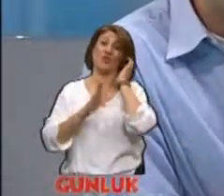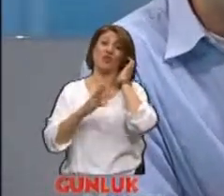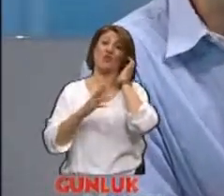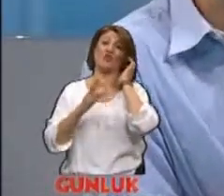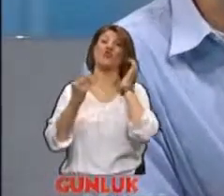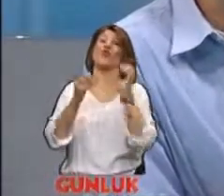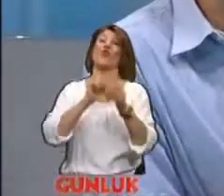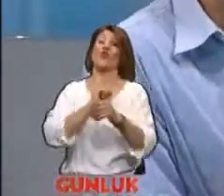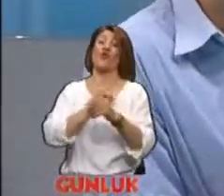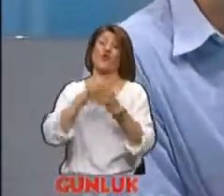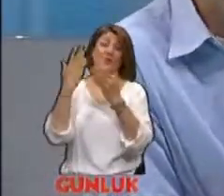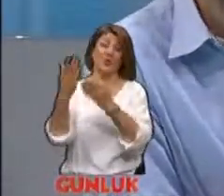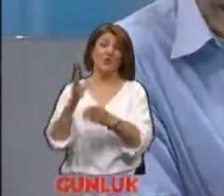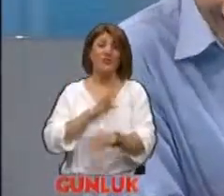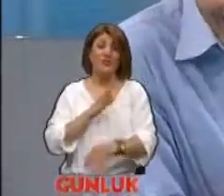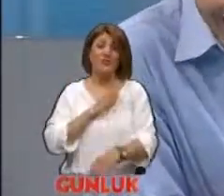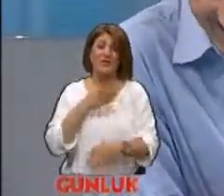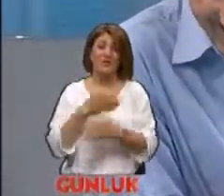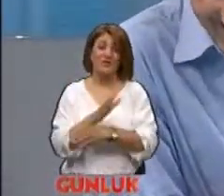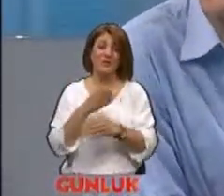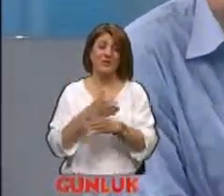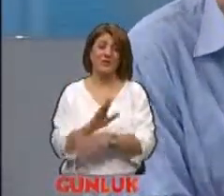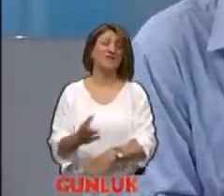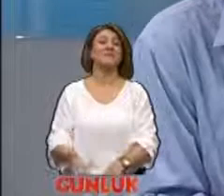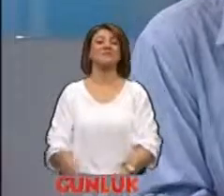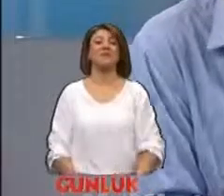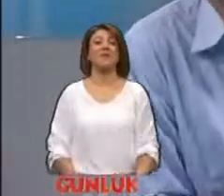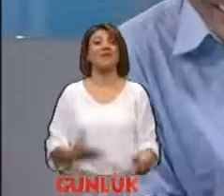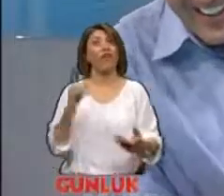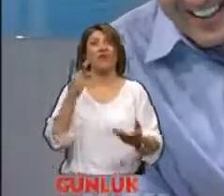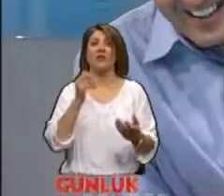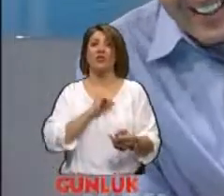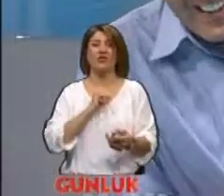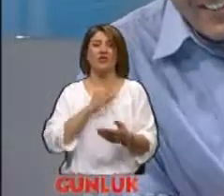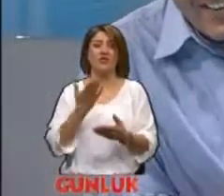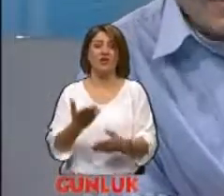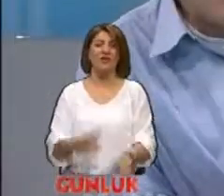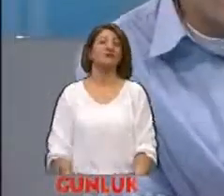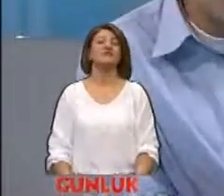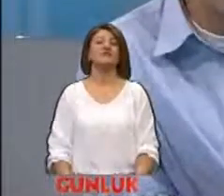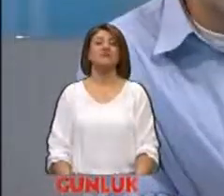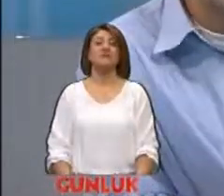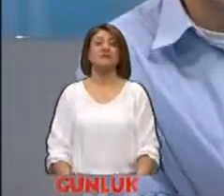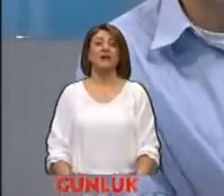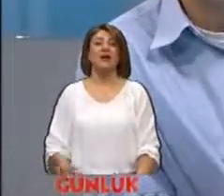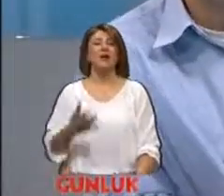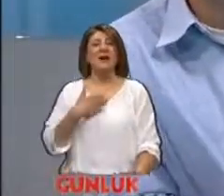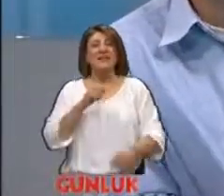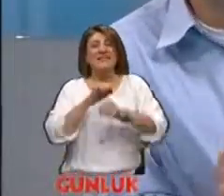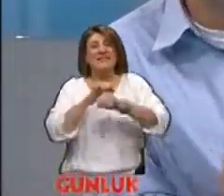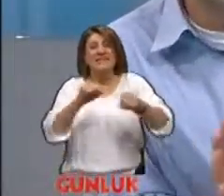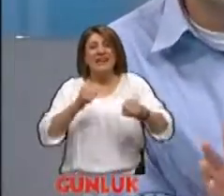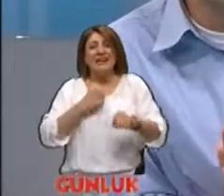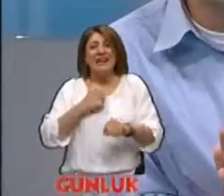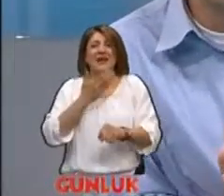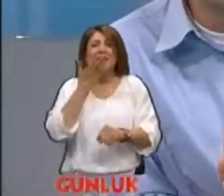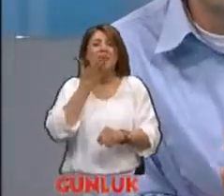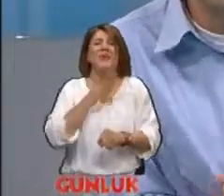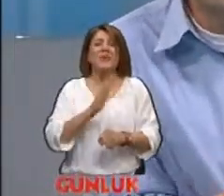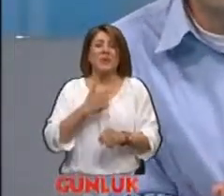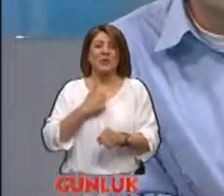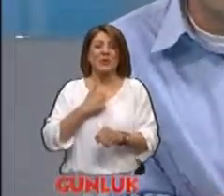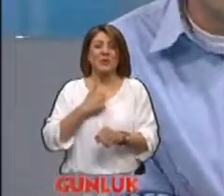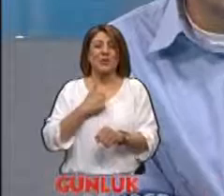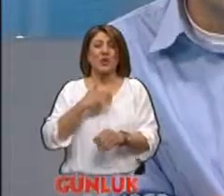çok korkuyorsun. Vallahi yani. Korkuyorum. Vallahi evet. Korkuyorum. Fakat ben gene zararsızım. Hani daha böyle kontrolü